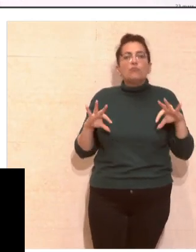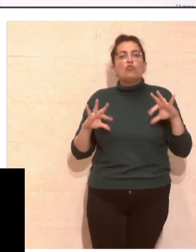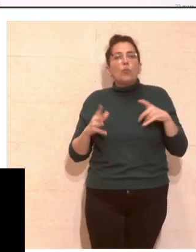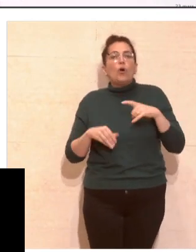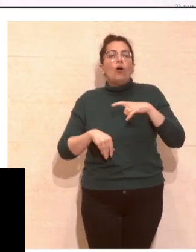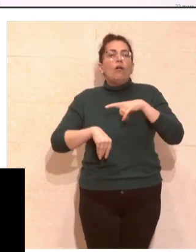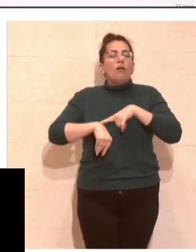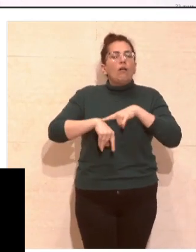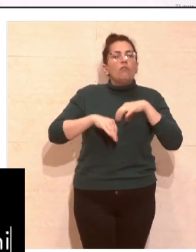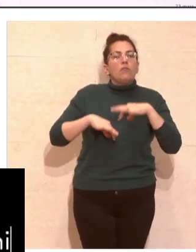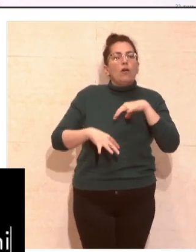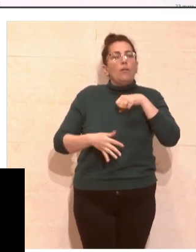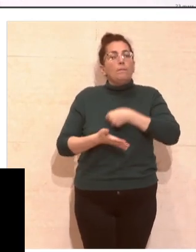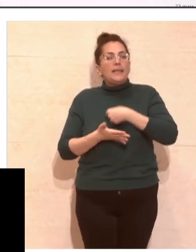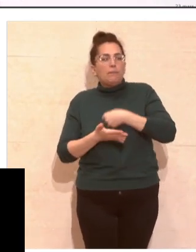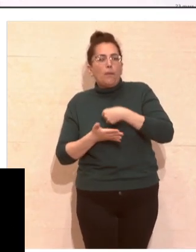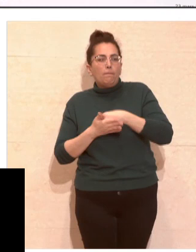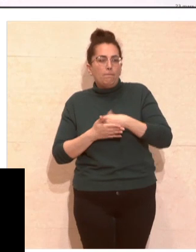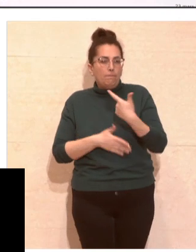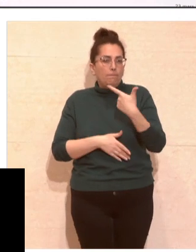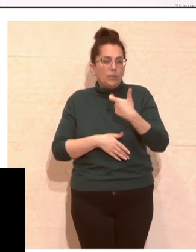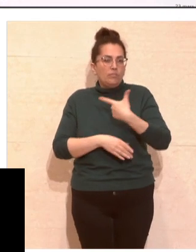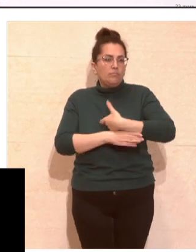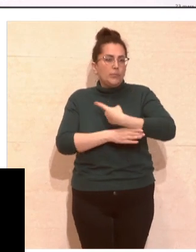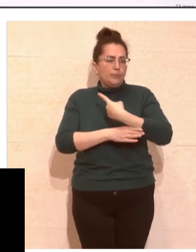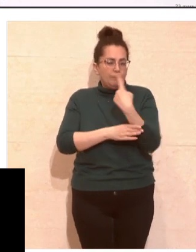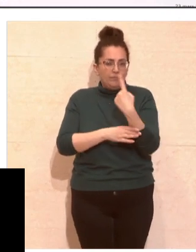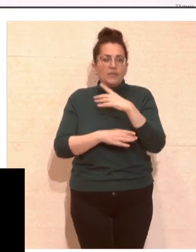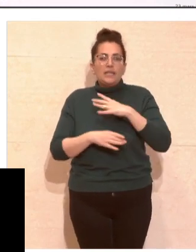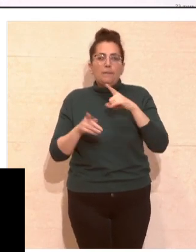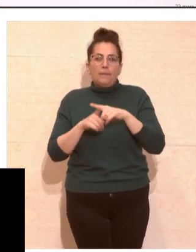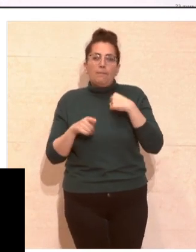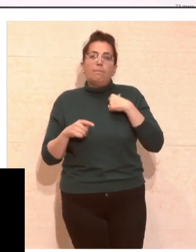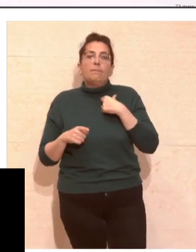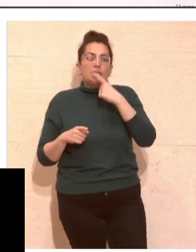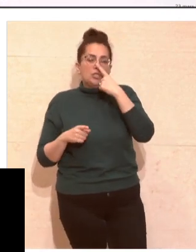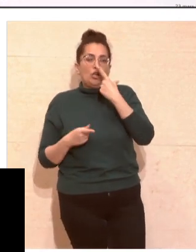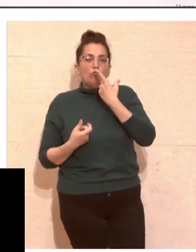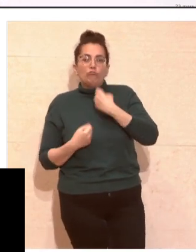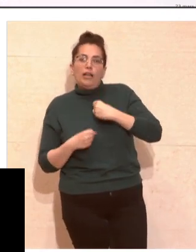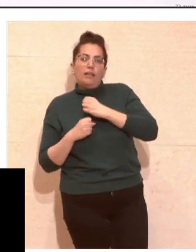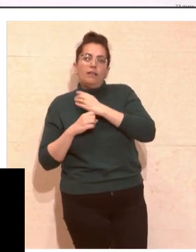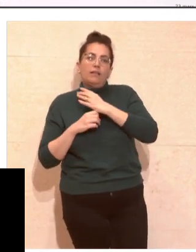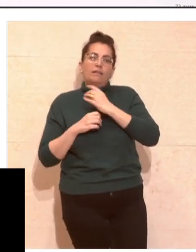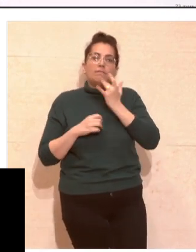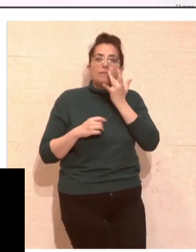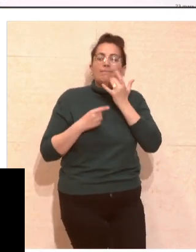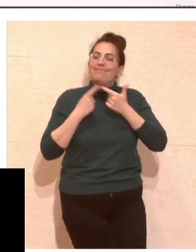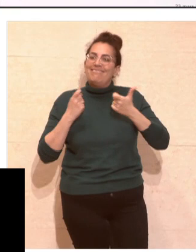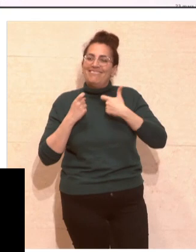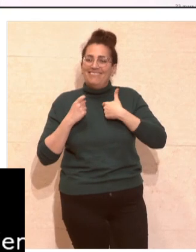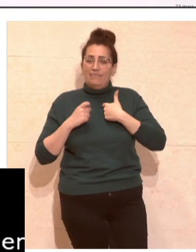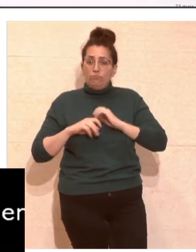seront en privation de sommeil vont moins bien réussir. Il y a aussi un défaut d'inhibition. Donc là, c'est à droite ce